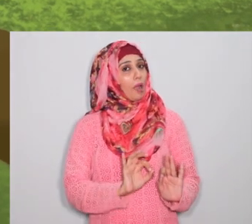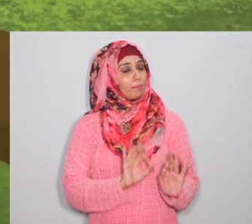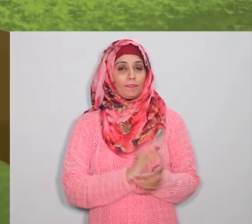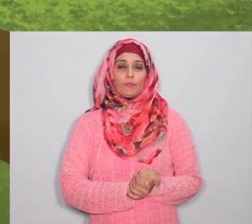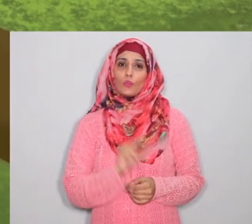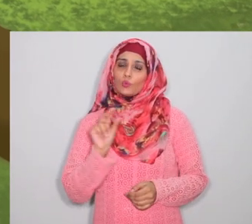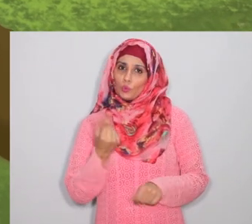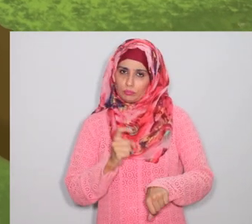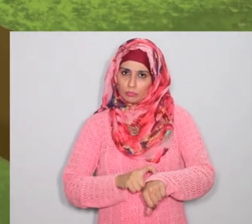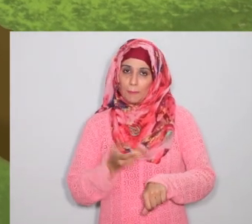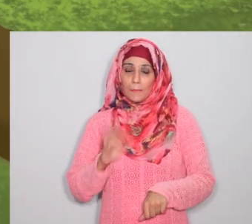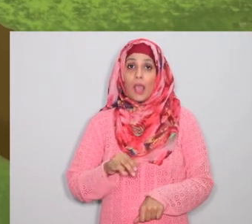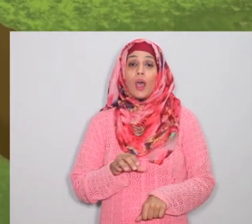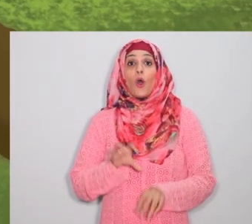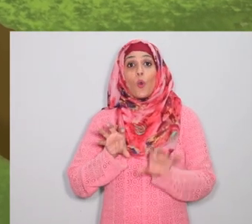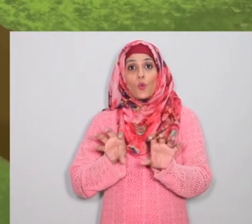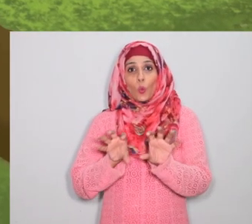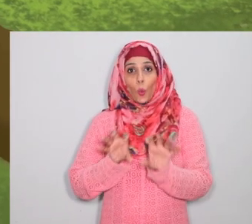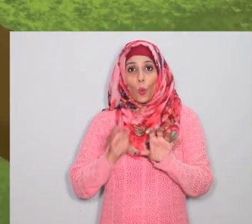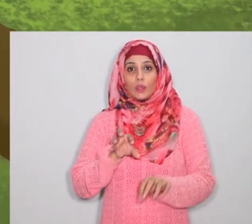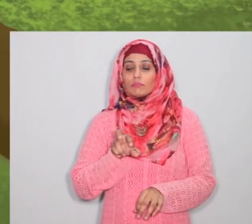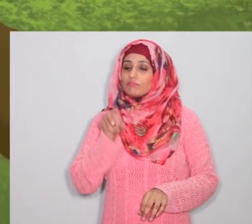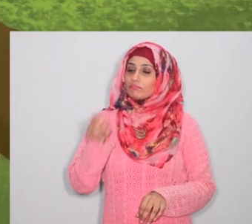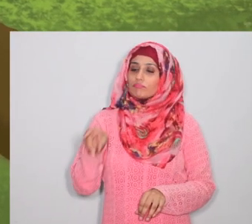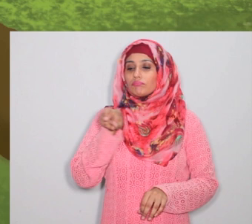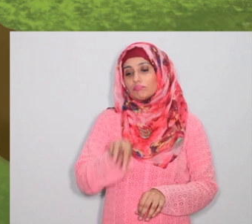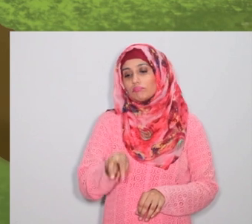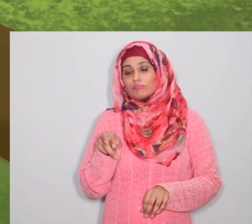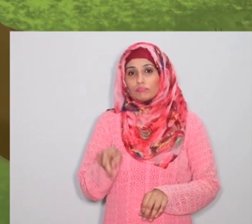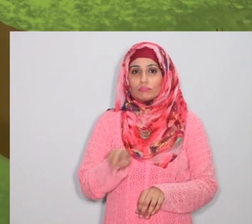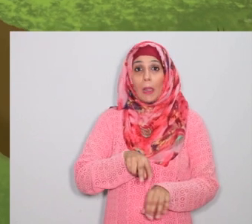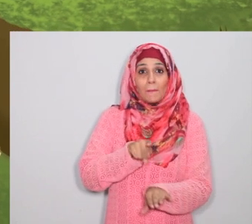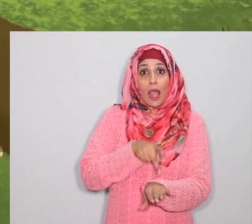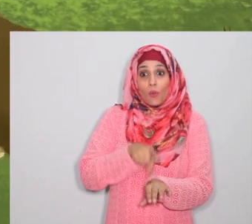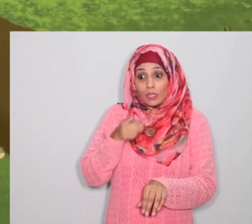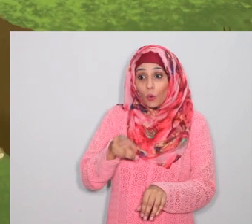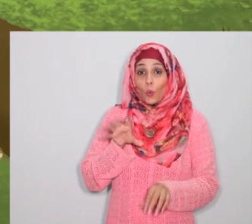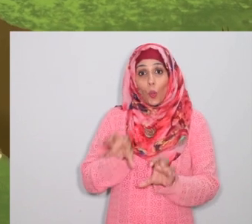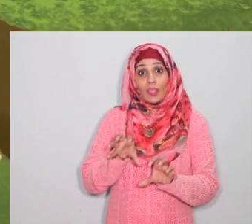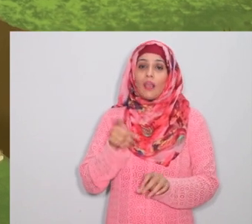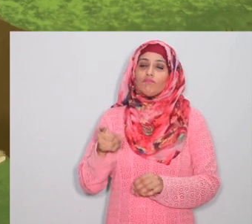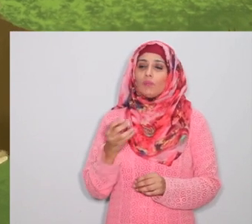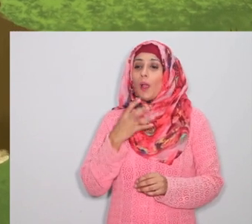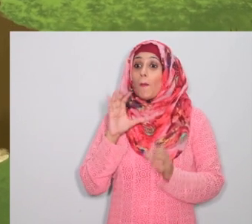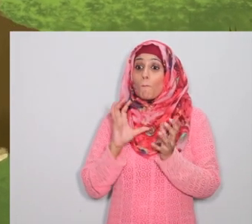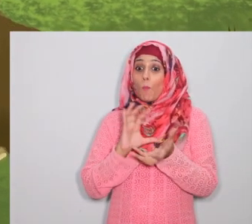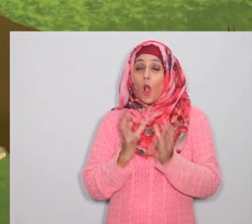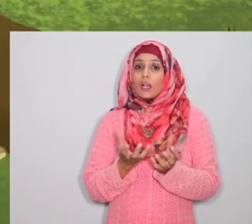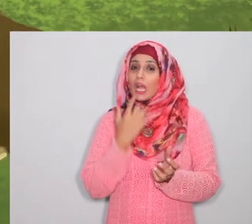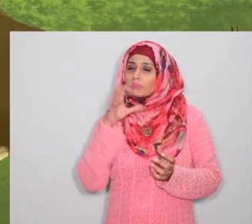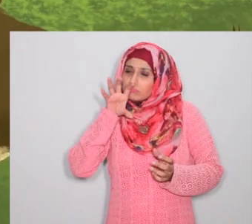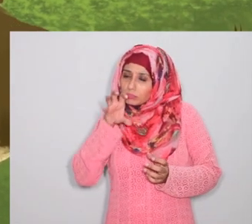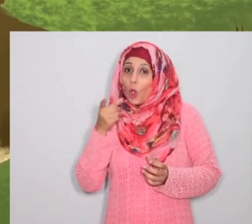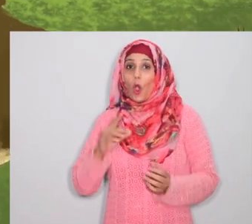कि इतने में फॉर्म का पालतू कुत्ता मोमो मुंह में एक जैन लिए और हाथों में खिलौने लिए भागता आया